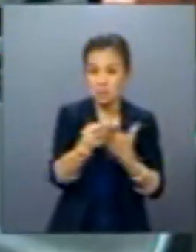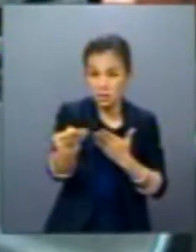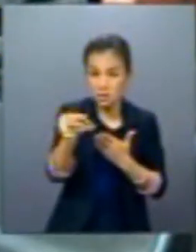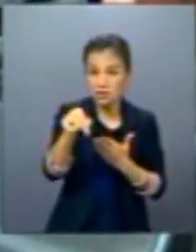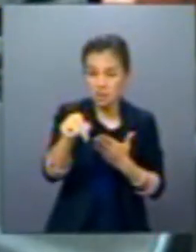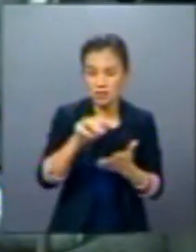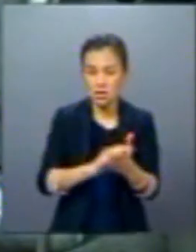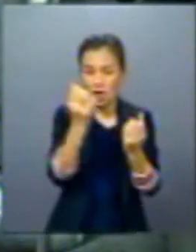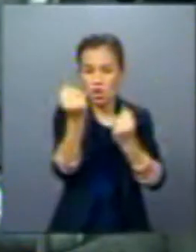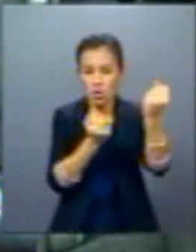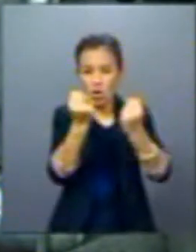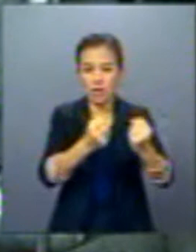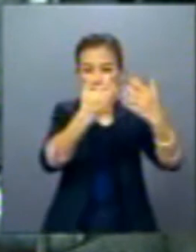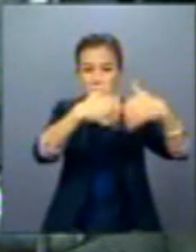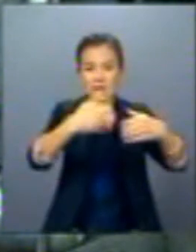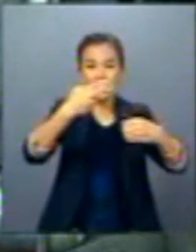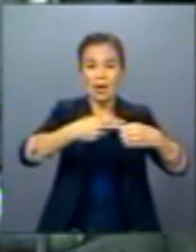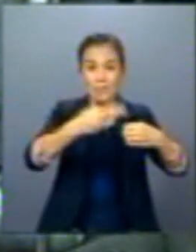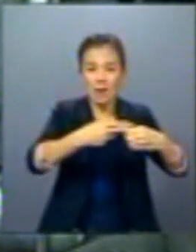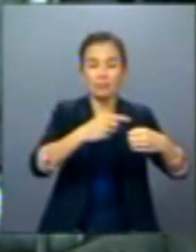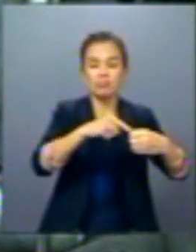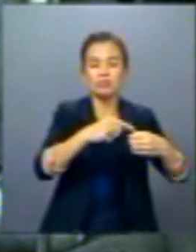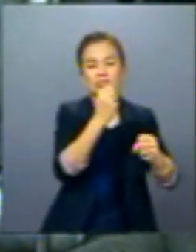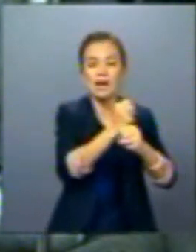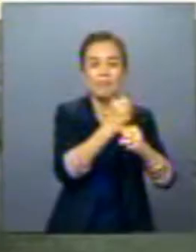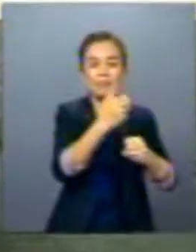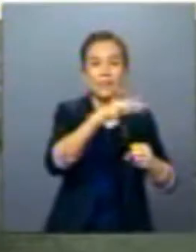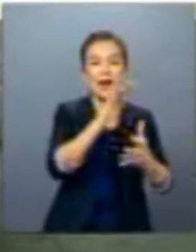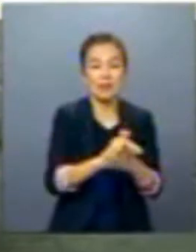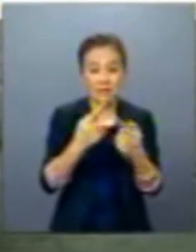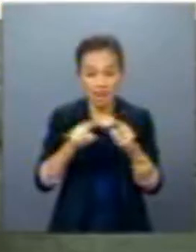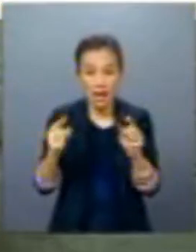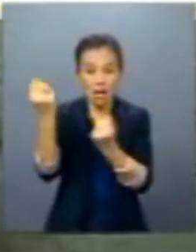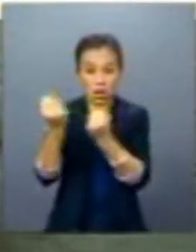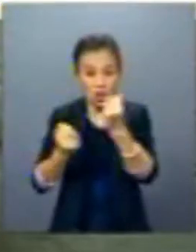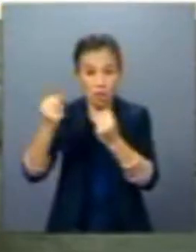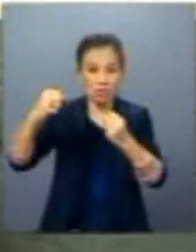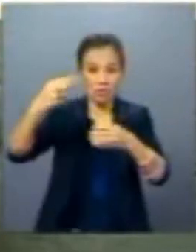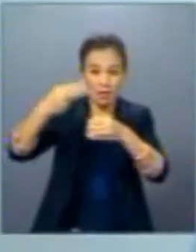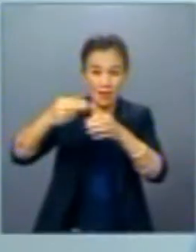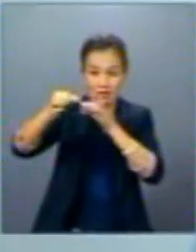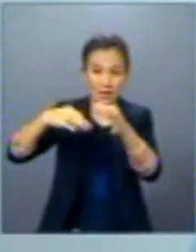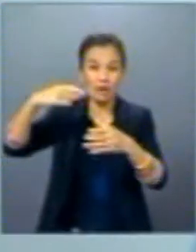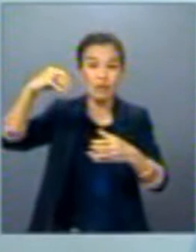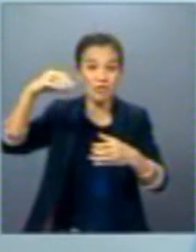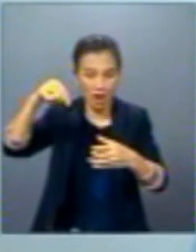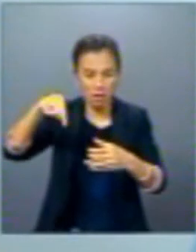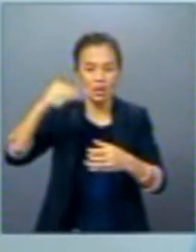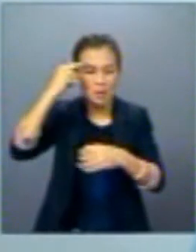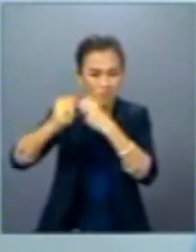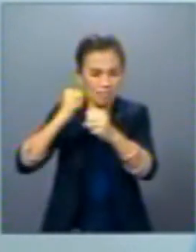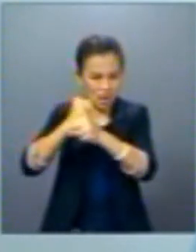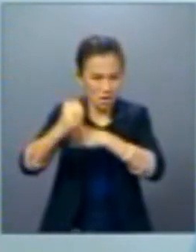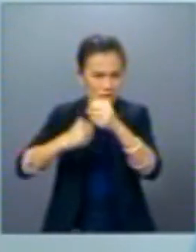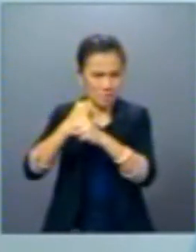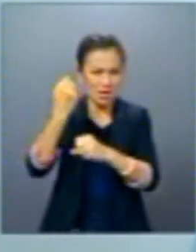ชื้อเพลิงเนื่องจากรถยนต์ไฟฟ้าต้องใช้เวลาในการพัฒนาอีกเป็น10ปีกว่าจะมีการใช้อย่างแพร่หลายนะคะเนื่องจาก